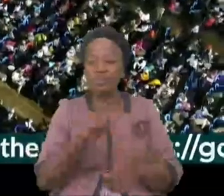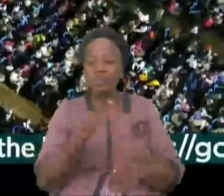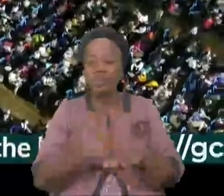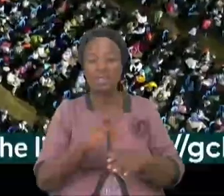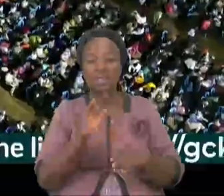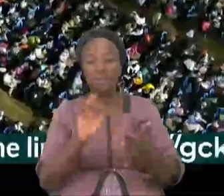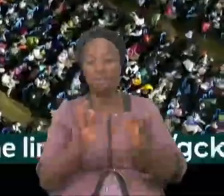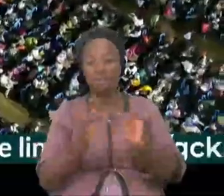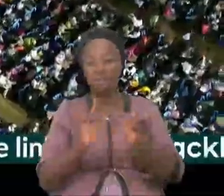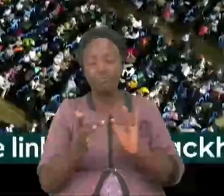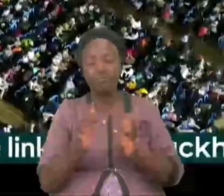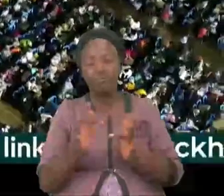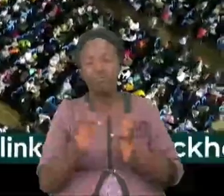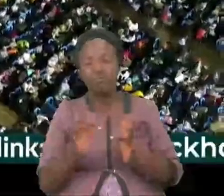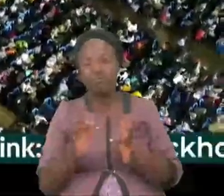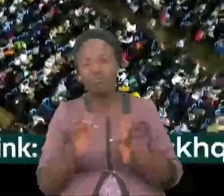Vous qui êtes en ligne, n'oubliez pas,